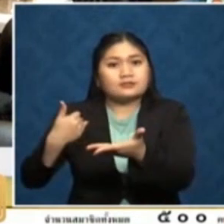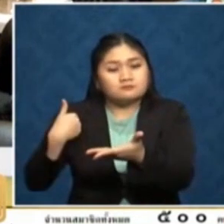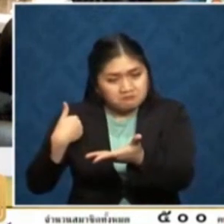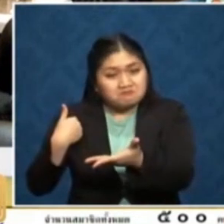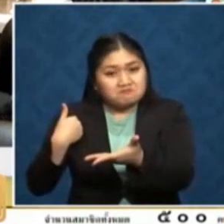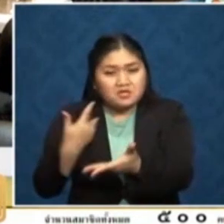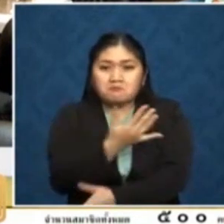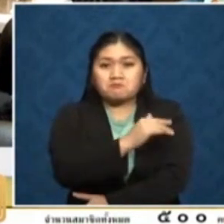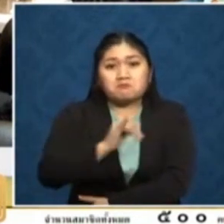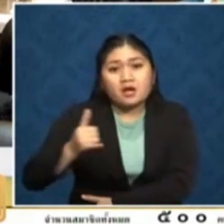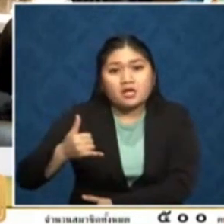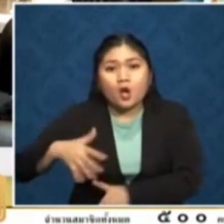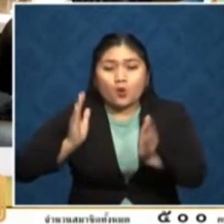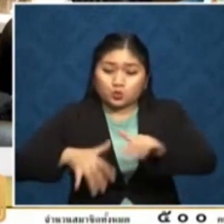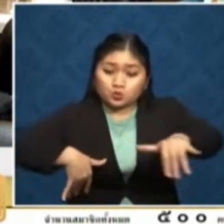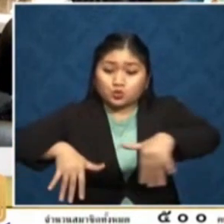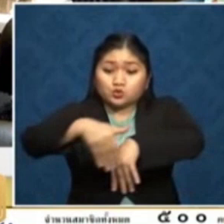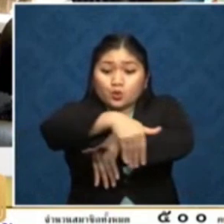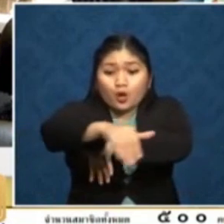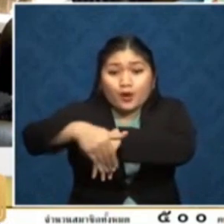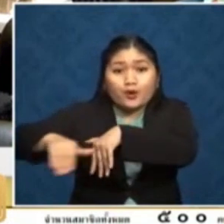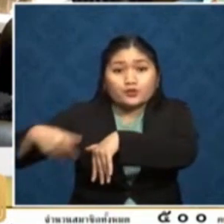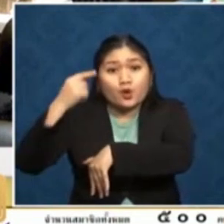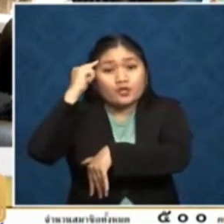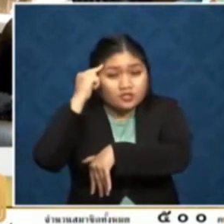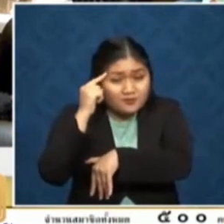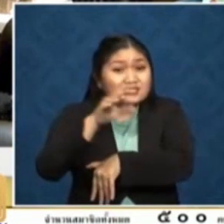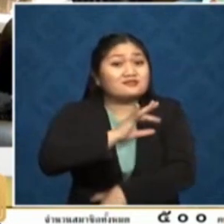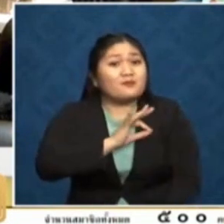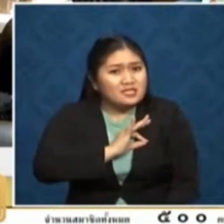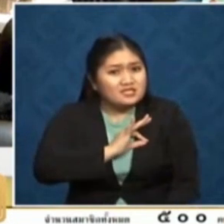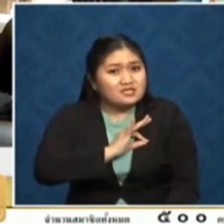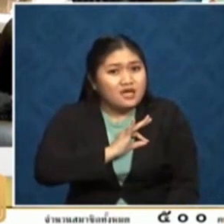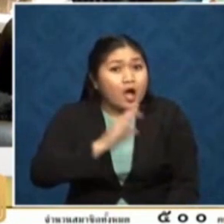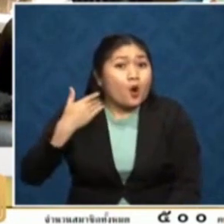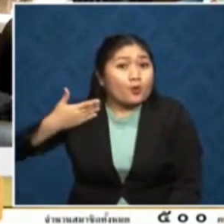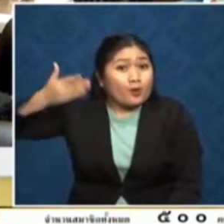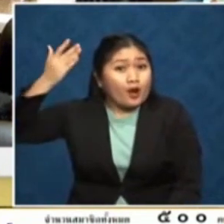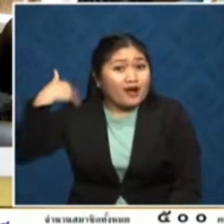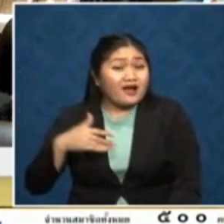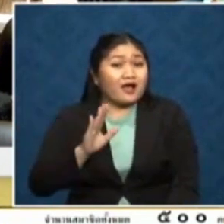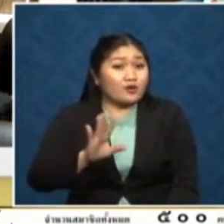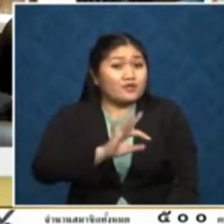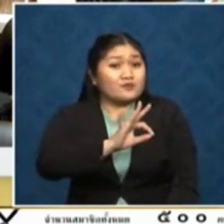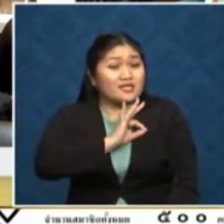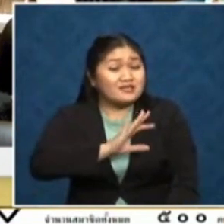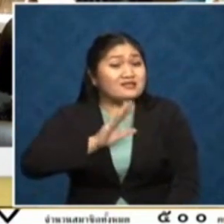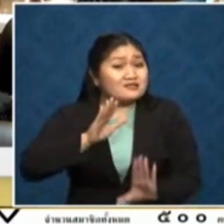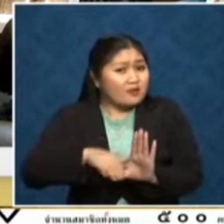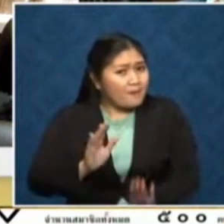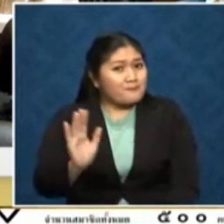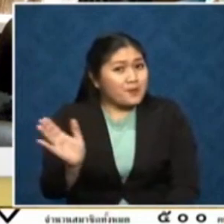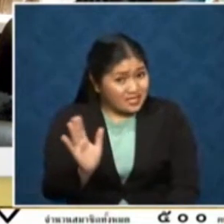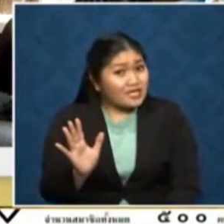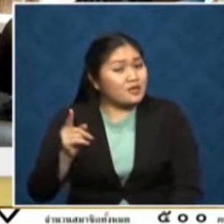องเกี่ยวกับการศึกษาเองหรือกฎหมายเองเราจะแบ่งโควต้าครึ่งๆอยู่แล้วครับส่วนใหญ่บางครั้งภาคประชาชนที่อยู่ข้